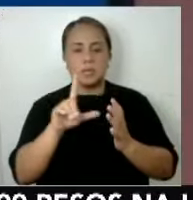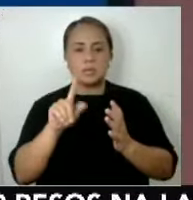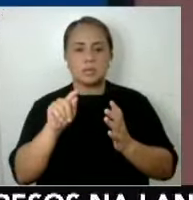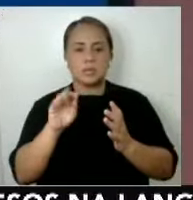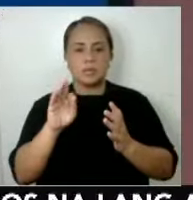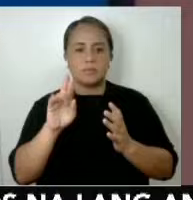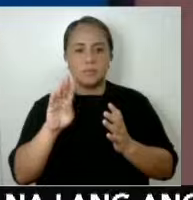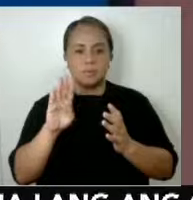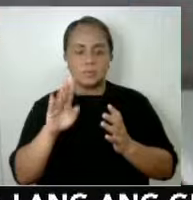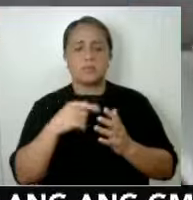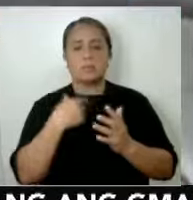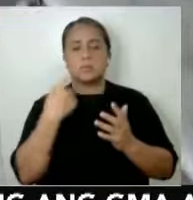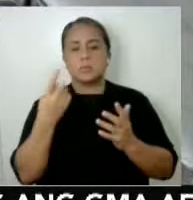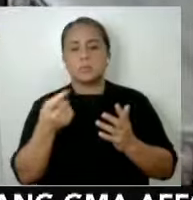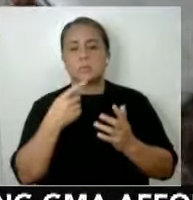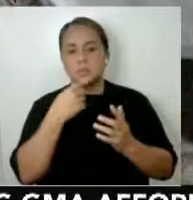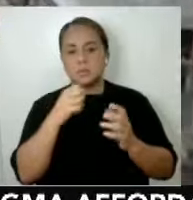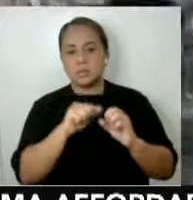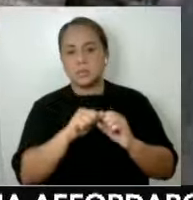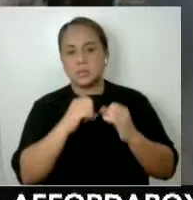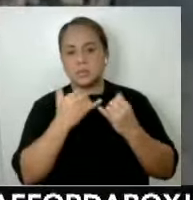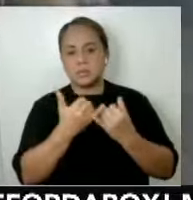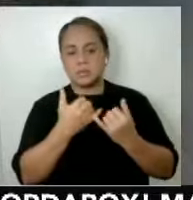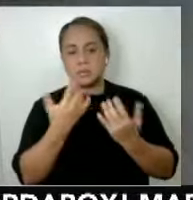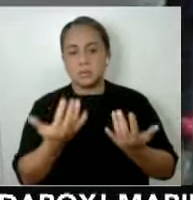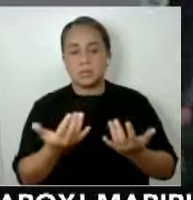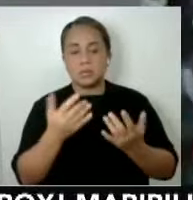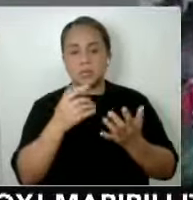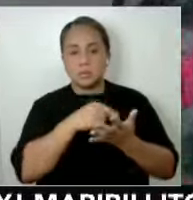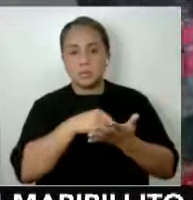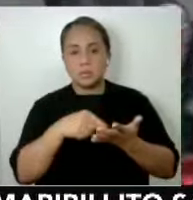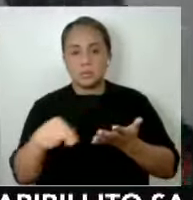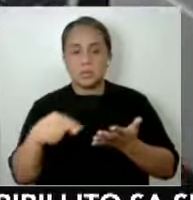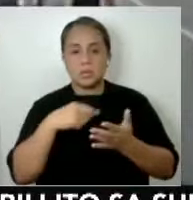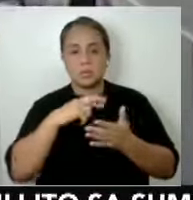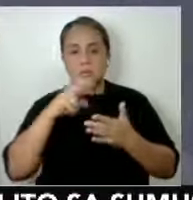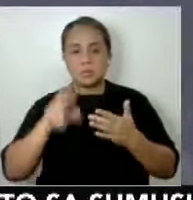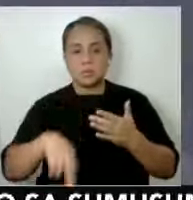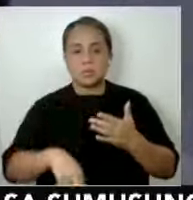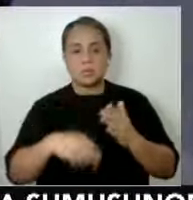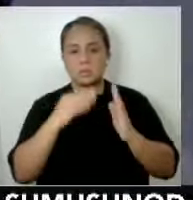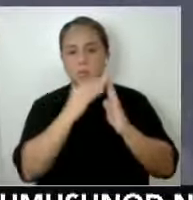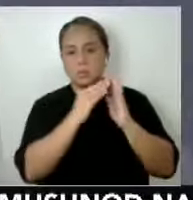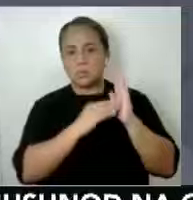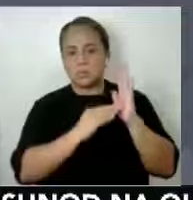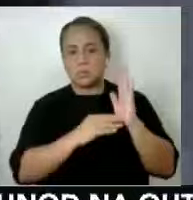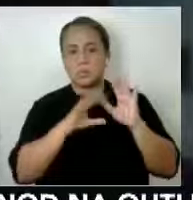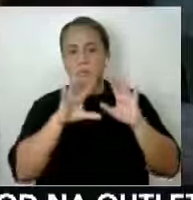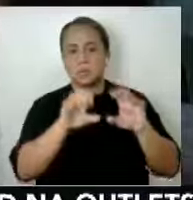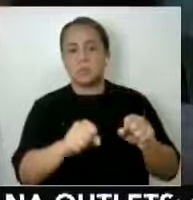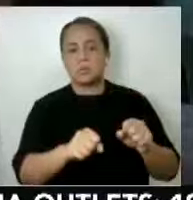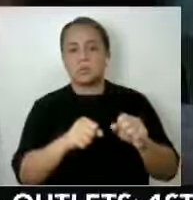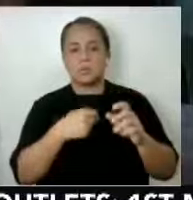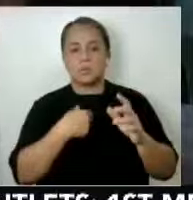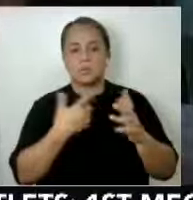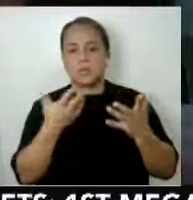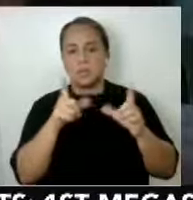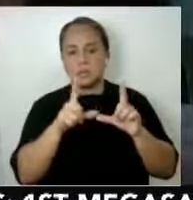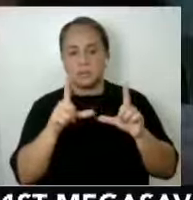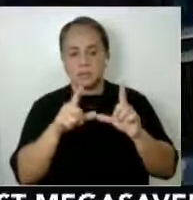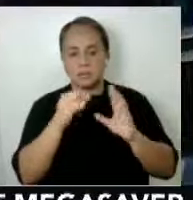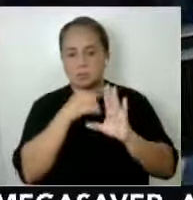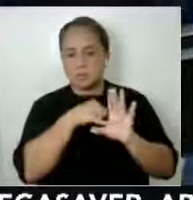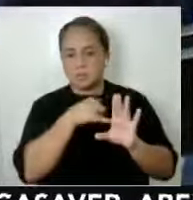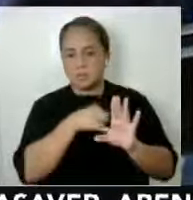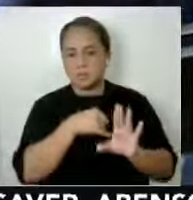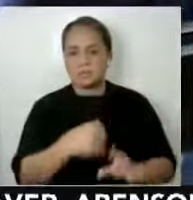nang binanggit ng ahensya na ngayong linggo rin nakatakdang ilabas sa mga panuntunan sa paghuli sa mga kolorum na jeep. Para sa GMA Integrated